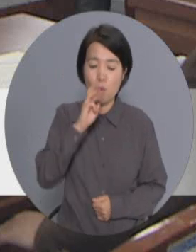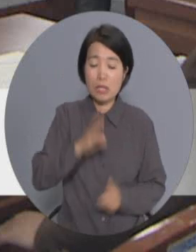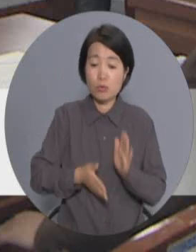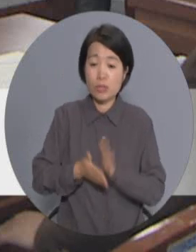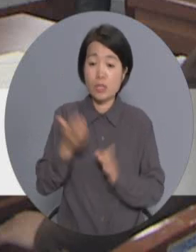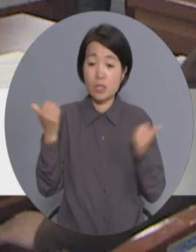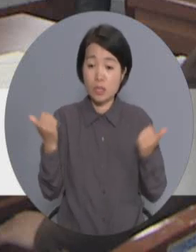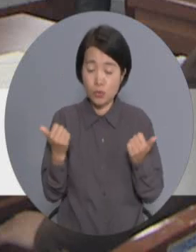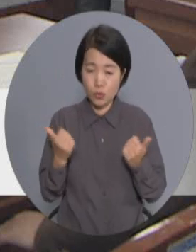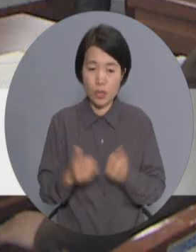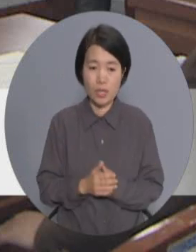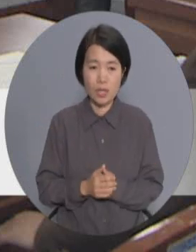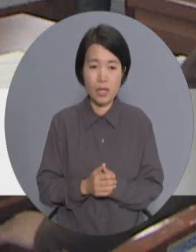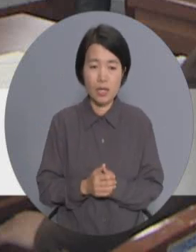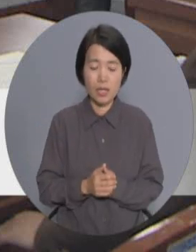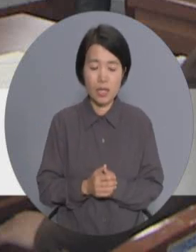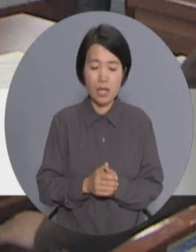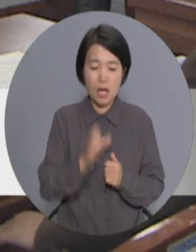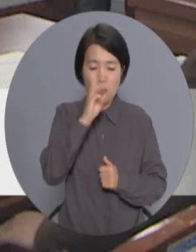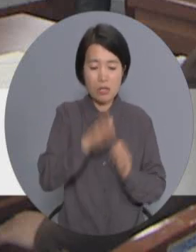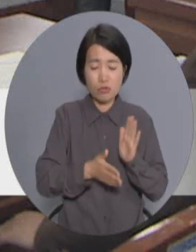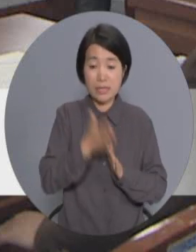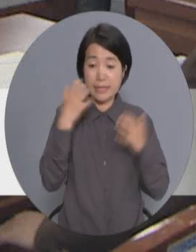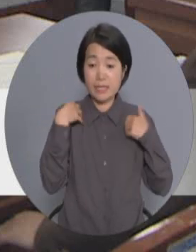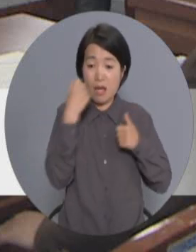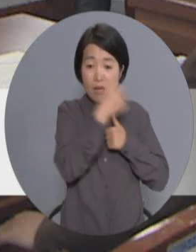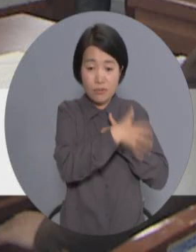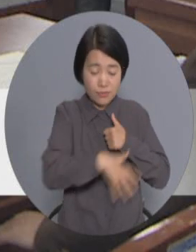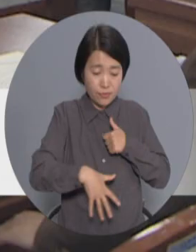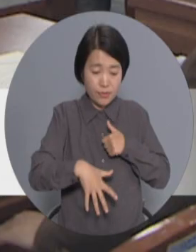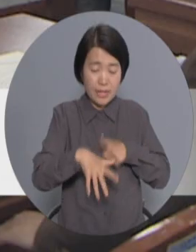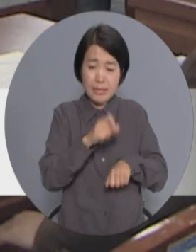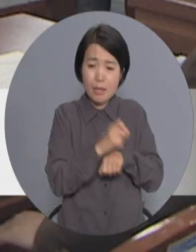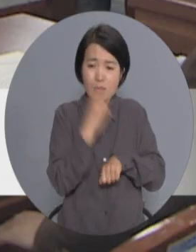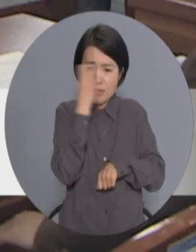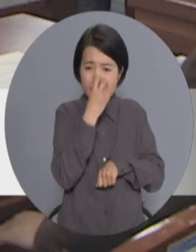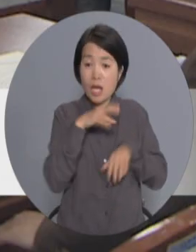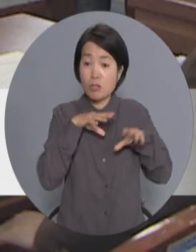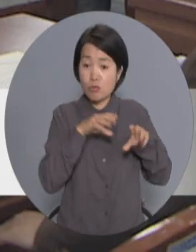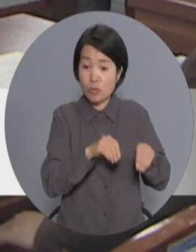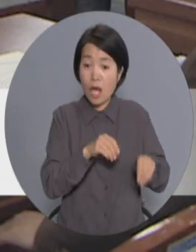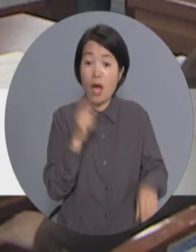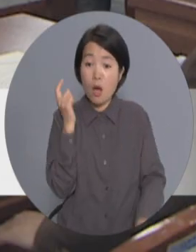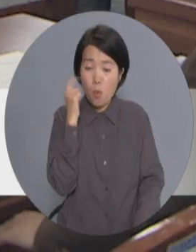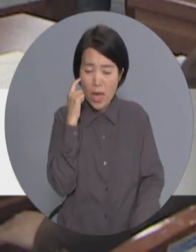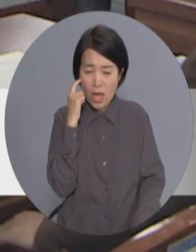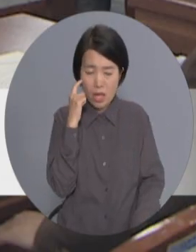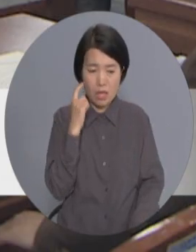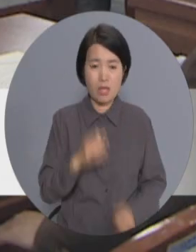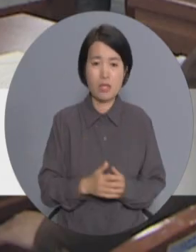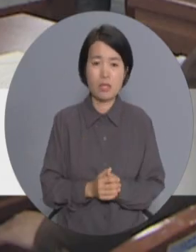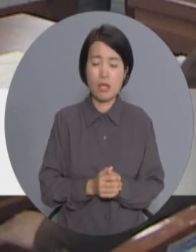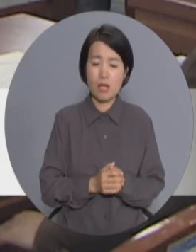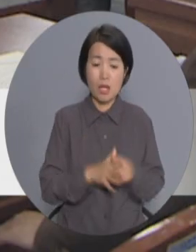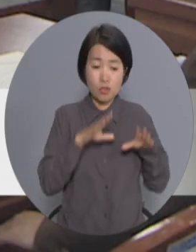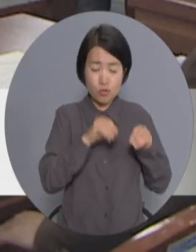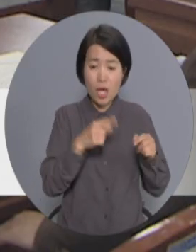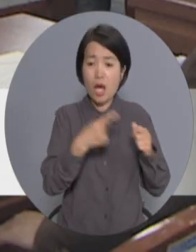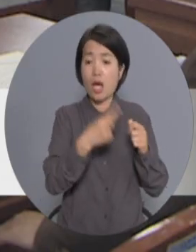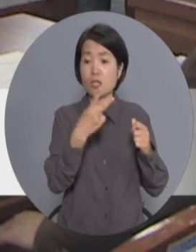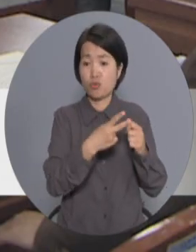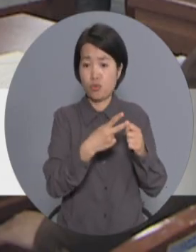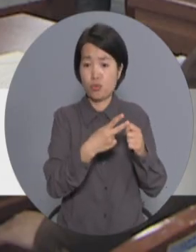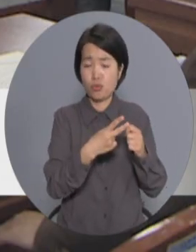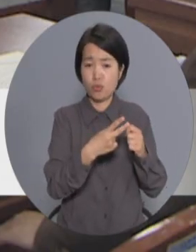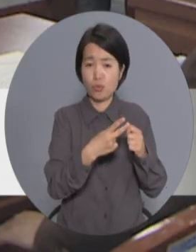광주시의회가 최근 광주시 산하기관의 행정사무 감사를 중단했습니다. 지난번에 이어 오늘까지 두 차례나 중단된